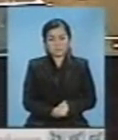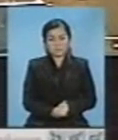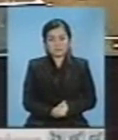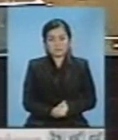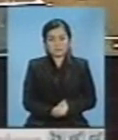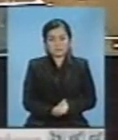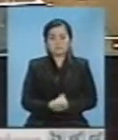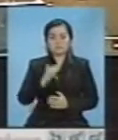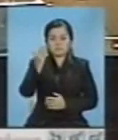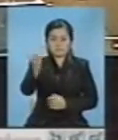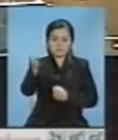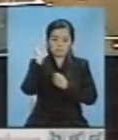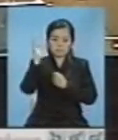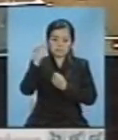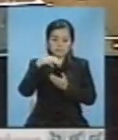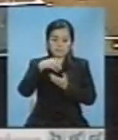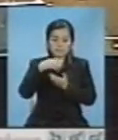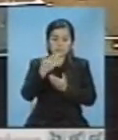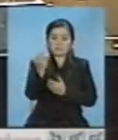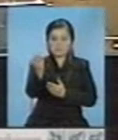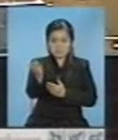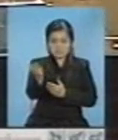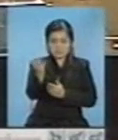เชิญท่านจุรินทร์ต่อฮะ